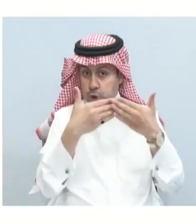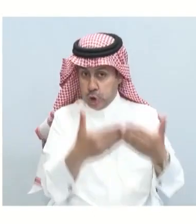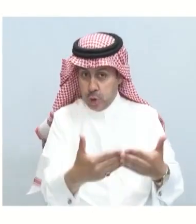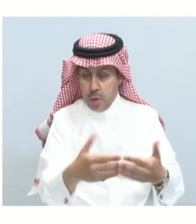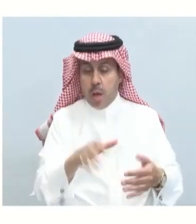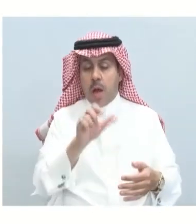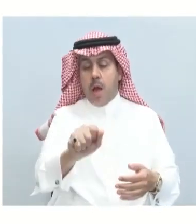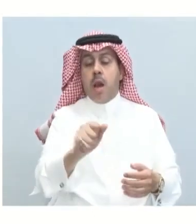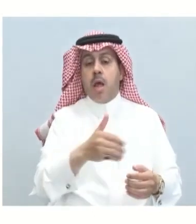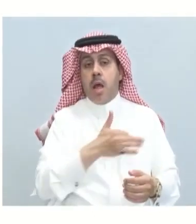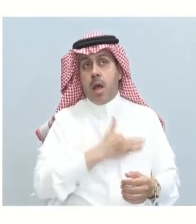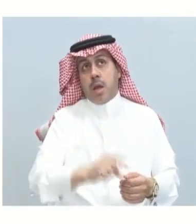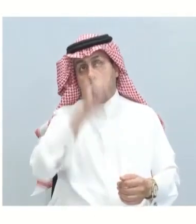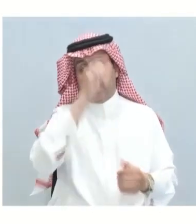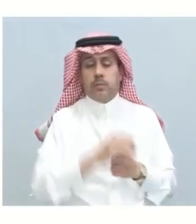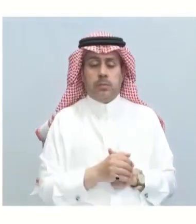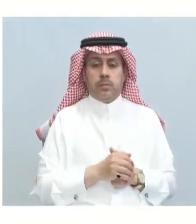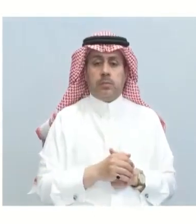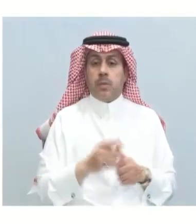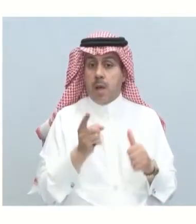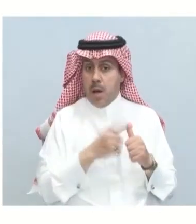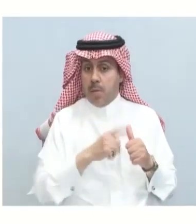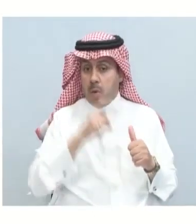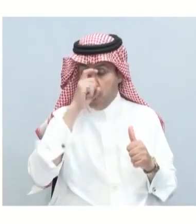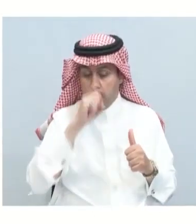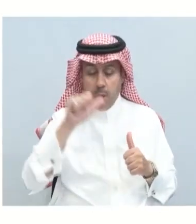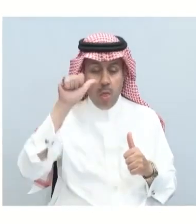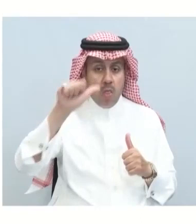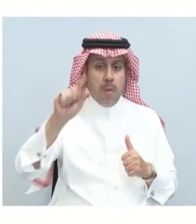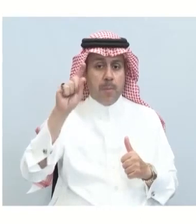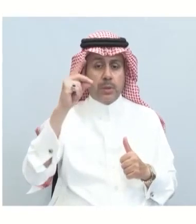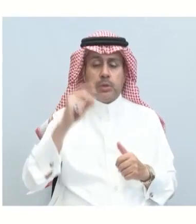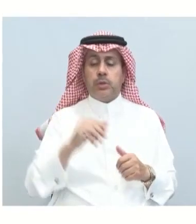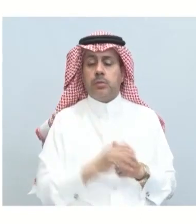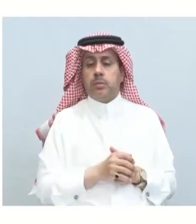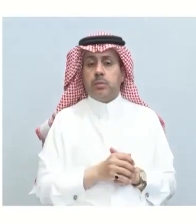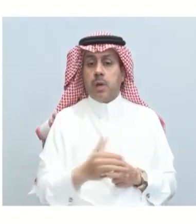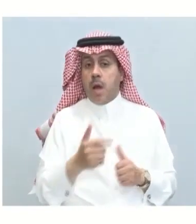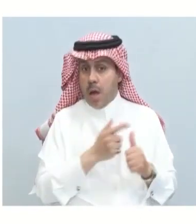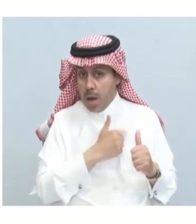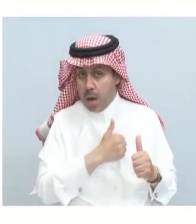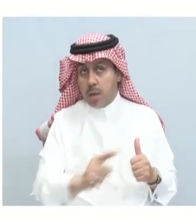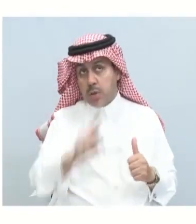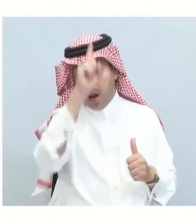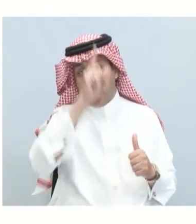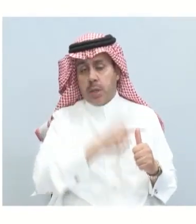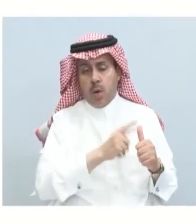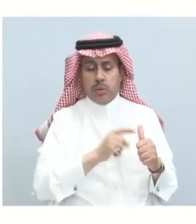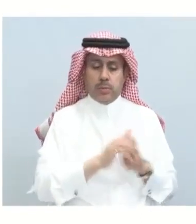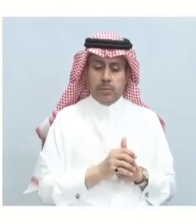اذا هذا هو الامر الاول لضبط المتشابه ان يكون عند الانسان اخلاص لله جل